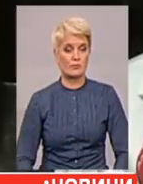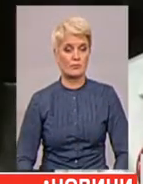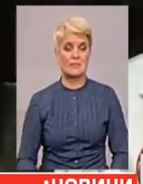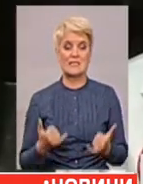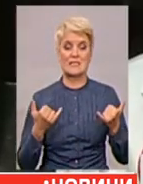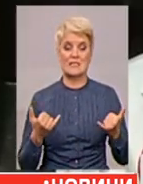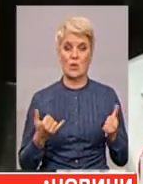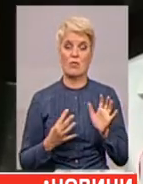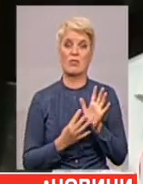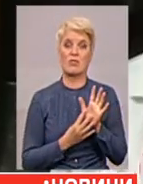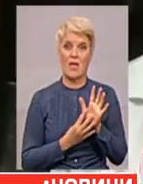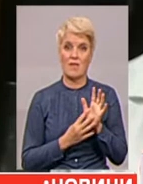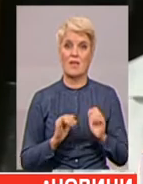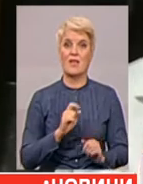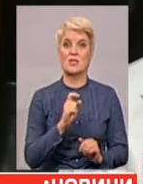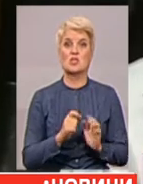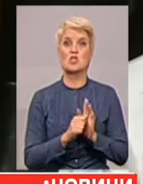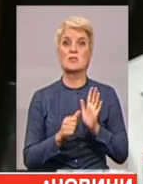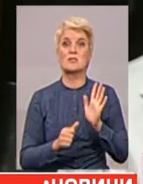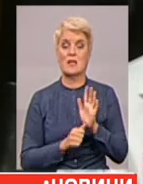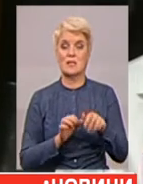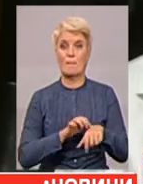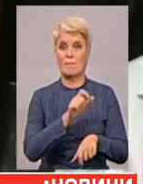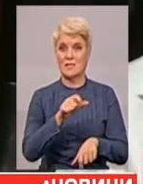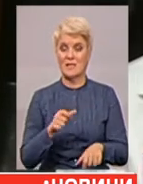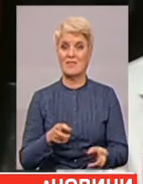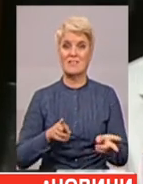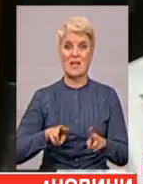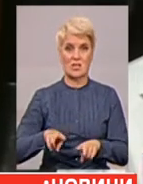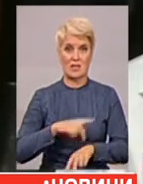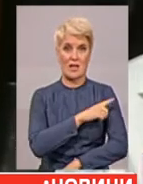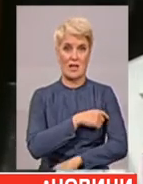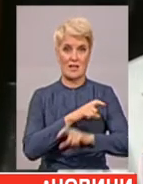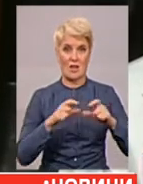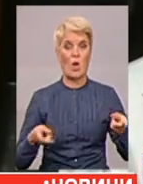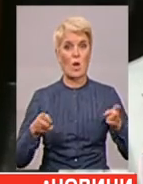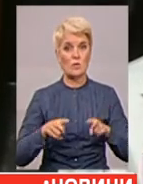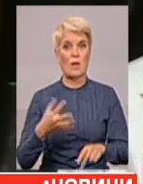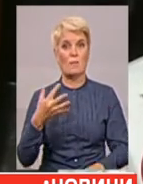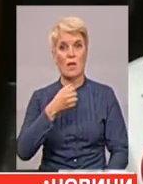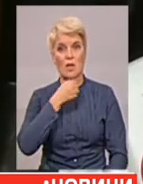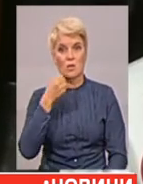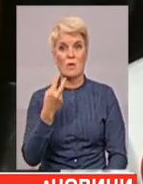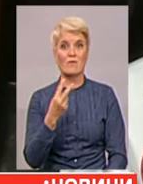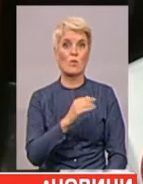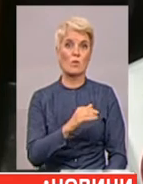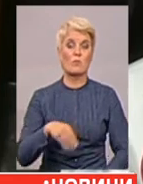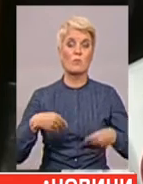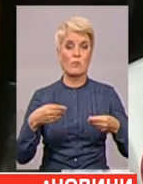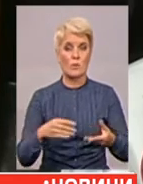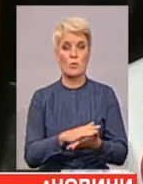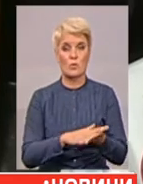На сьогодні 9 із 16 пацієнтів залишили лікарню. Зосталися ще 5 дорослих і 2 дітей. Їм надають